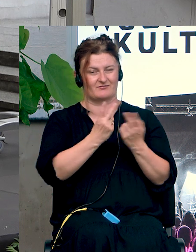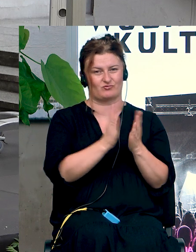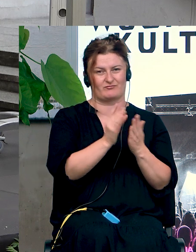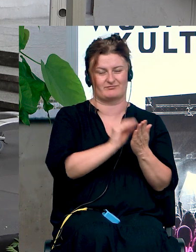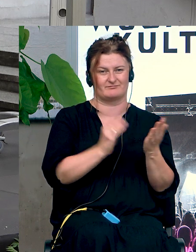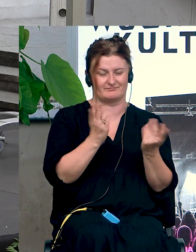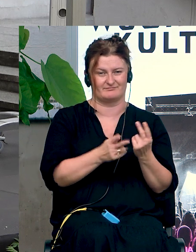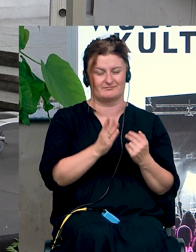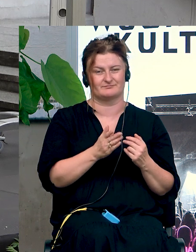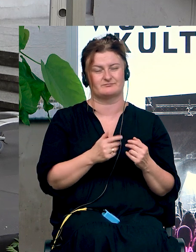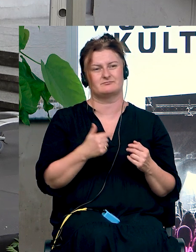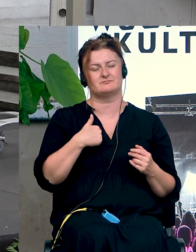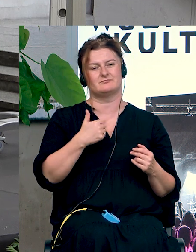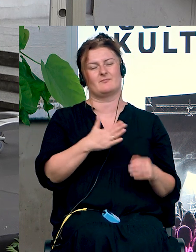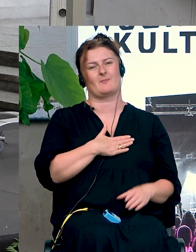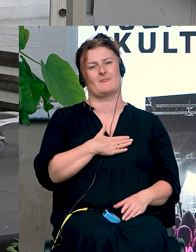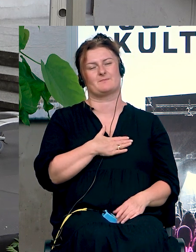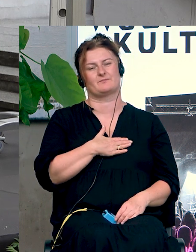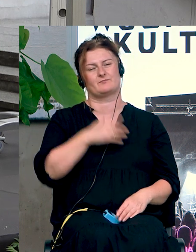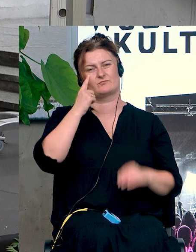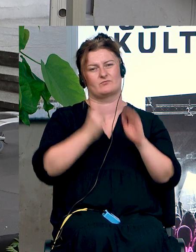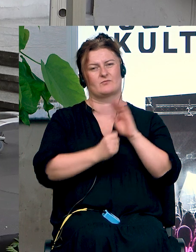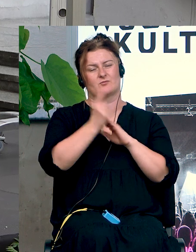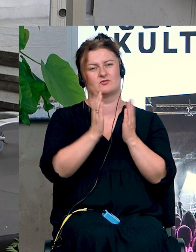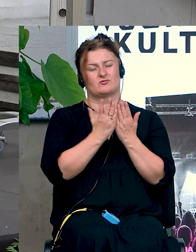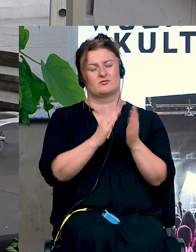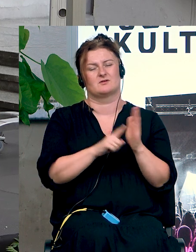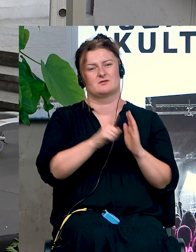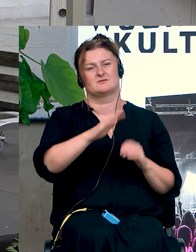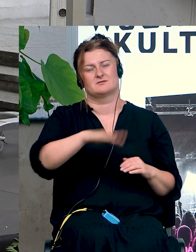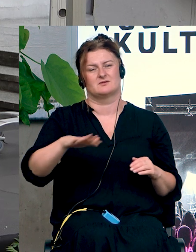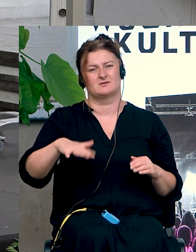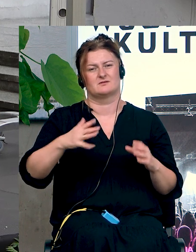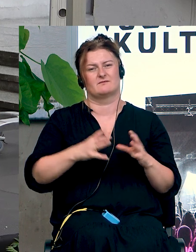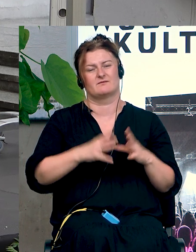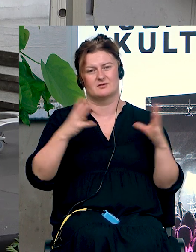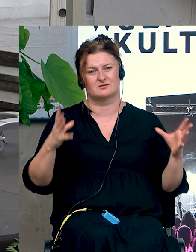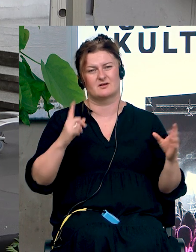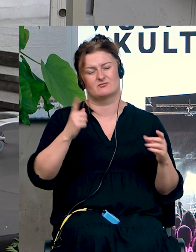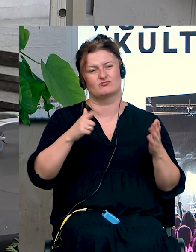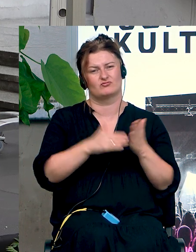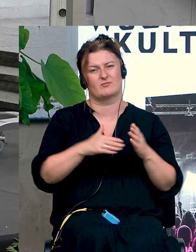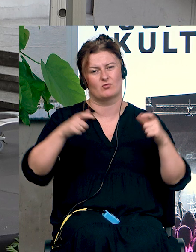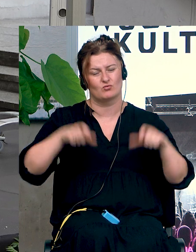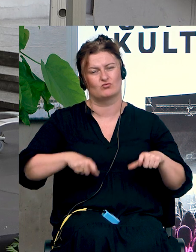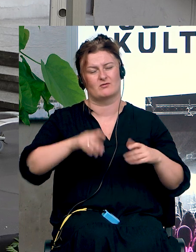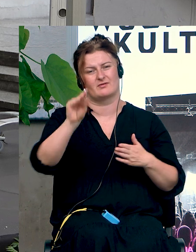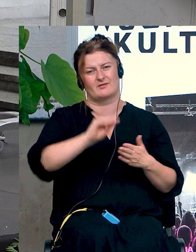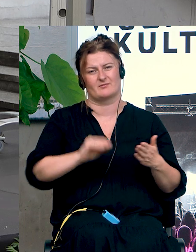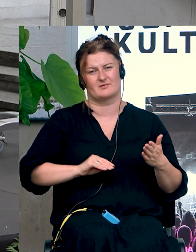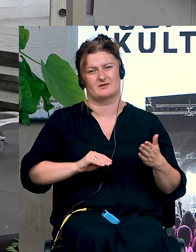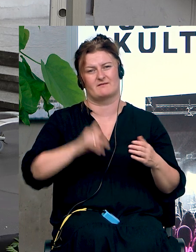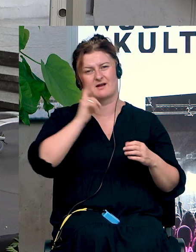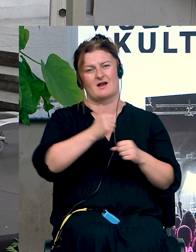задумки дитячої книжки, більшої, але це треба сісти і її писати. Вона називається «Кафе на березі Ставка». І